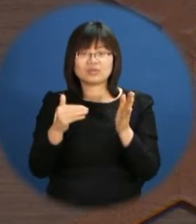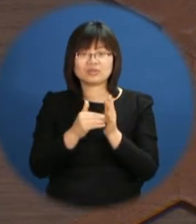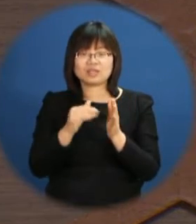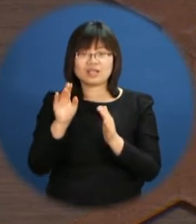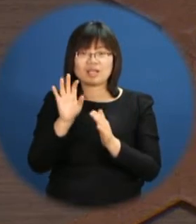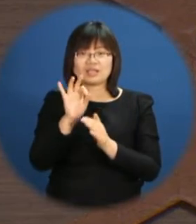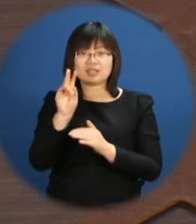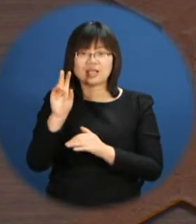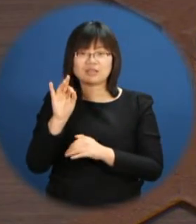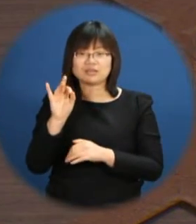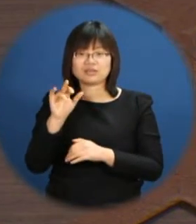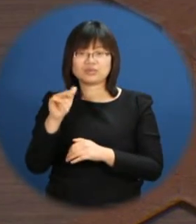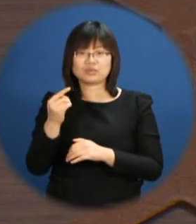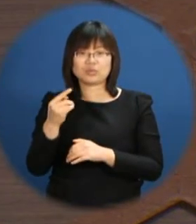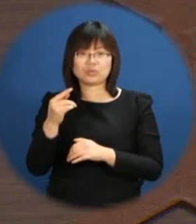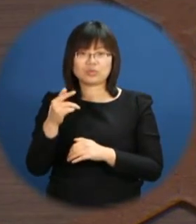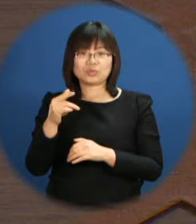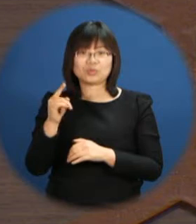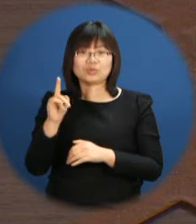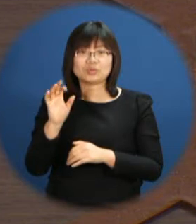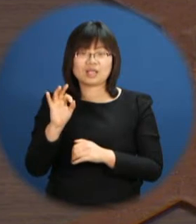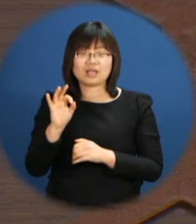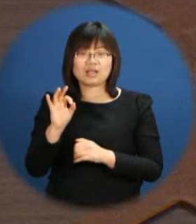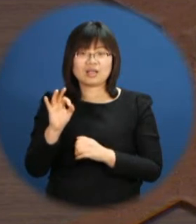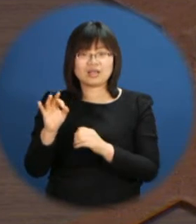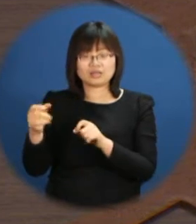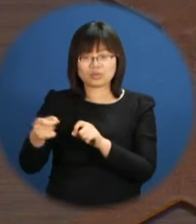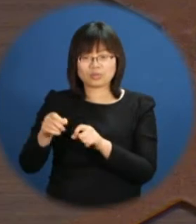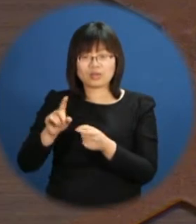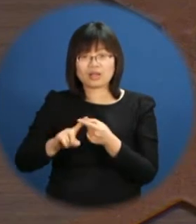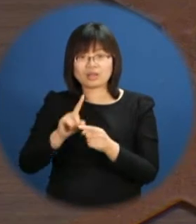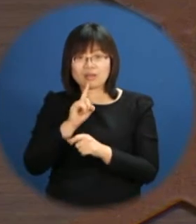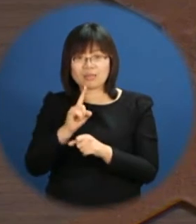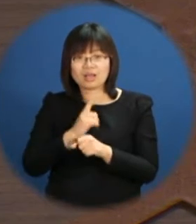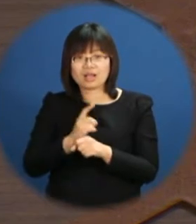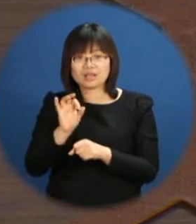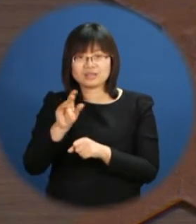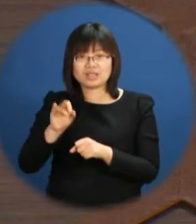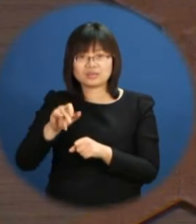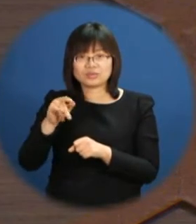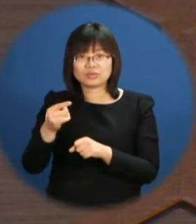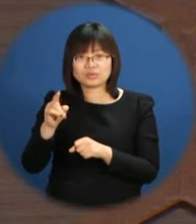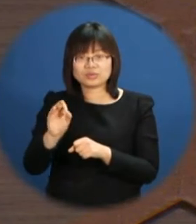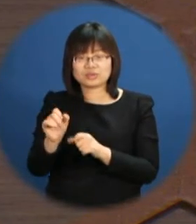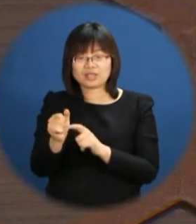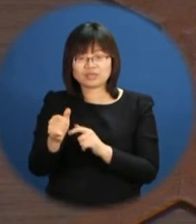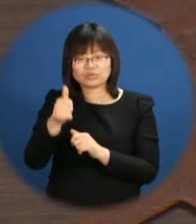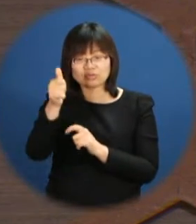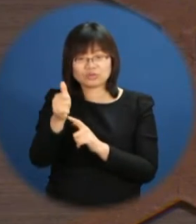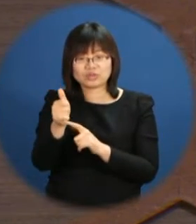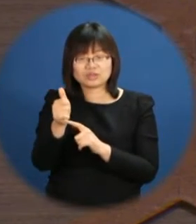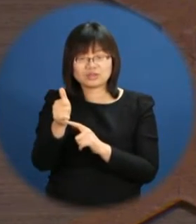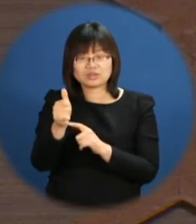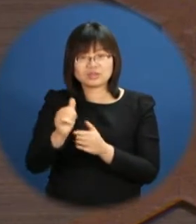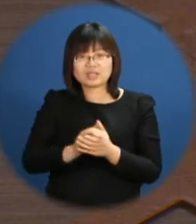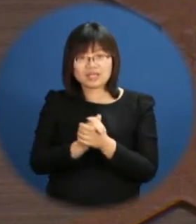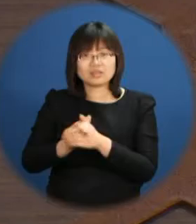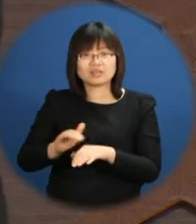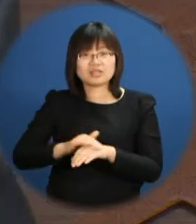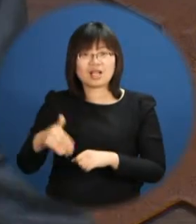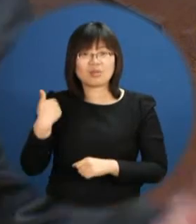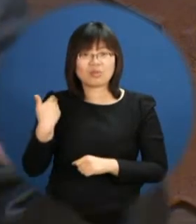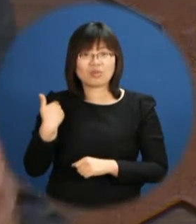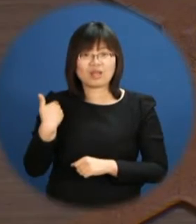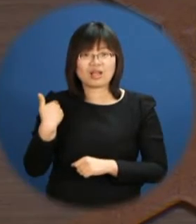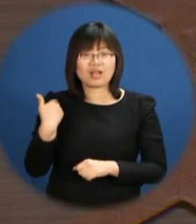그래서 이제 양조장 주인 은 사귀어 씁니다 왜 외향 체 장쯔이는 그렇게 사견 진 모르겠는데 그 주인 하고